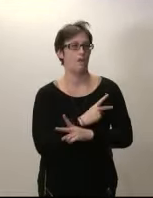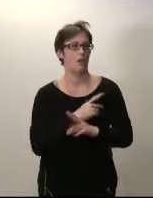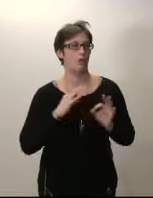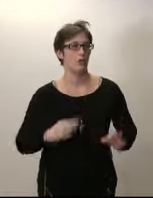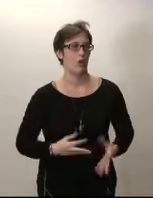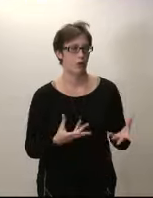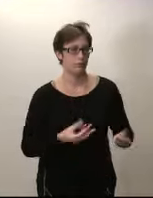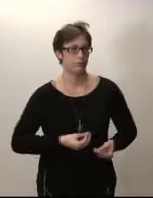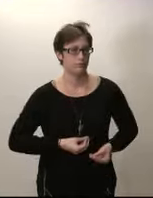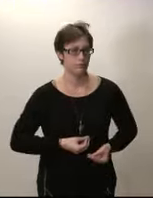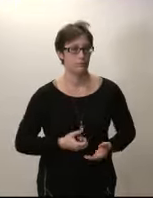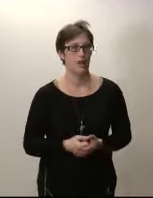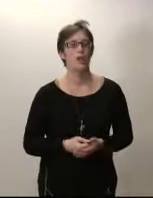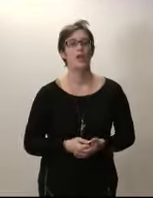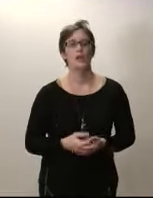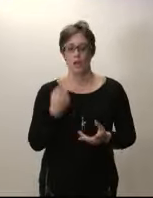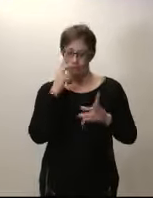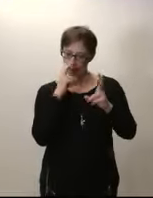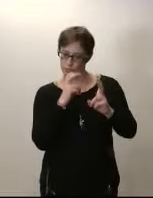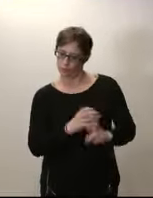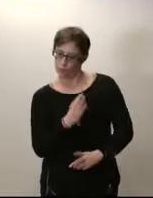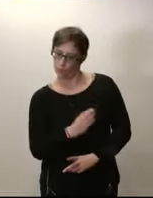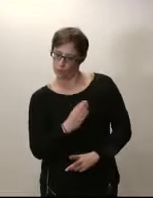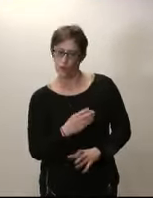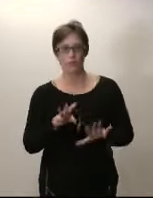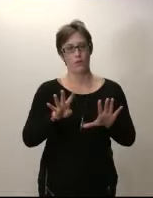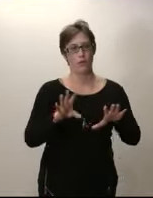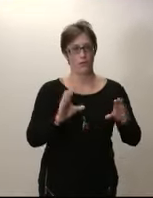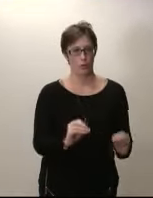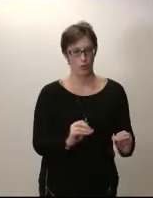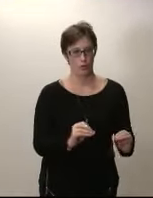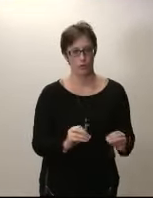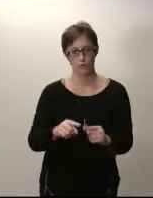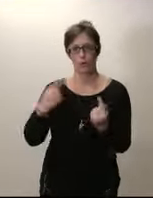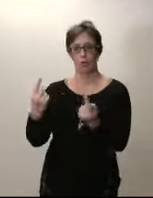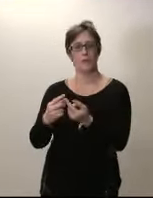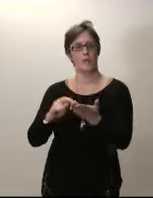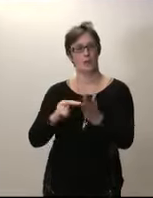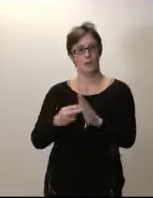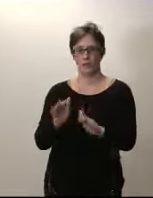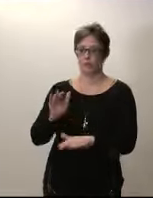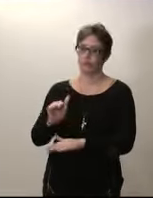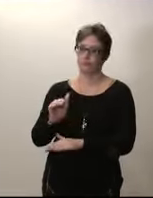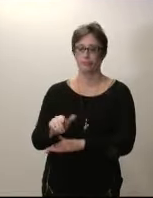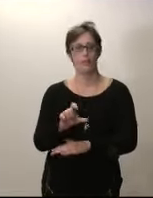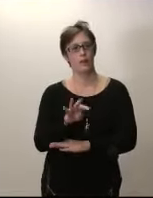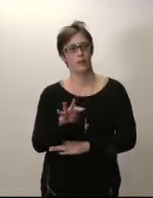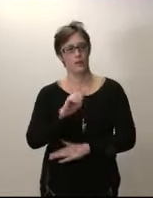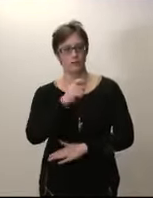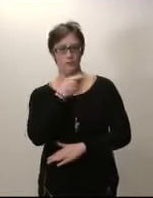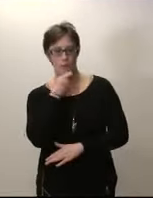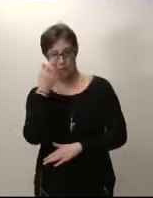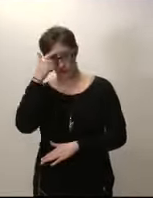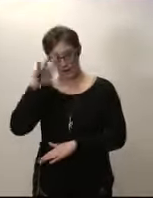recensés, 9 postes sont nécessaires. Le comité technique consulté réglementairement le 24 mars 2016 a émis un